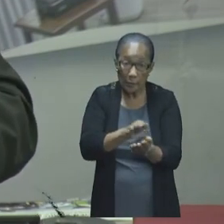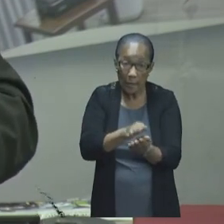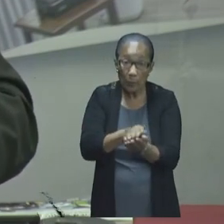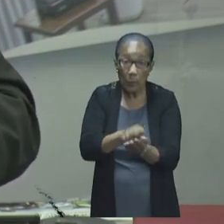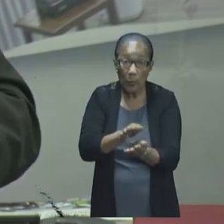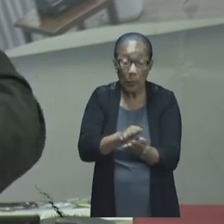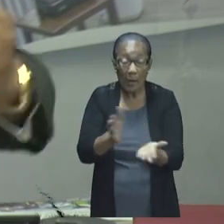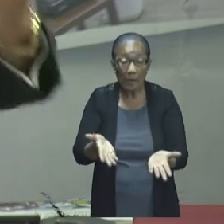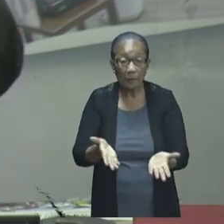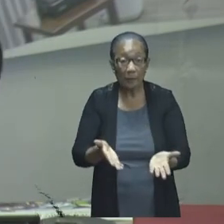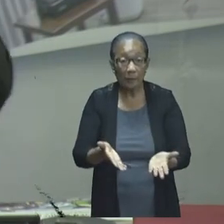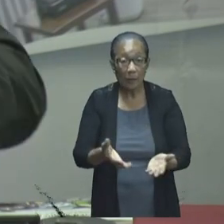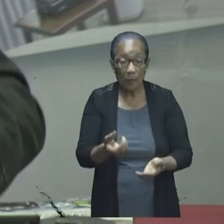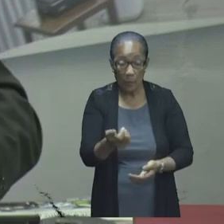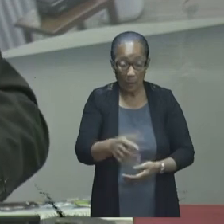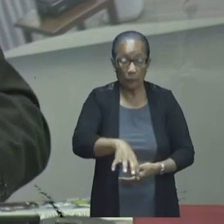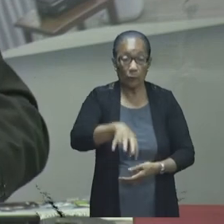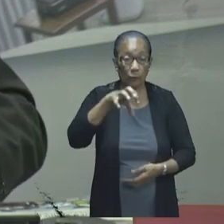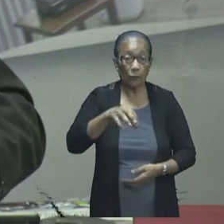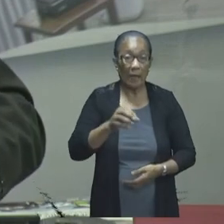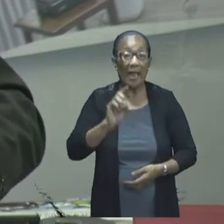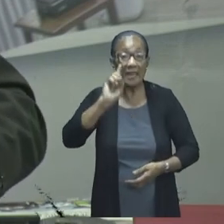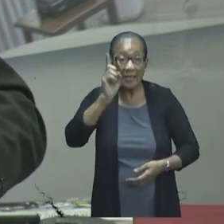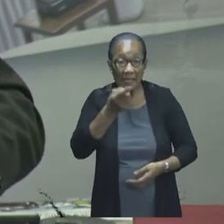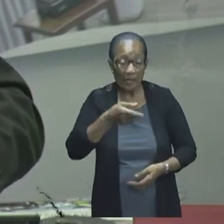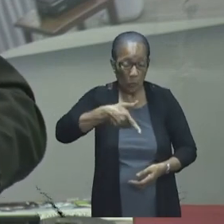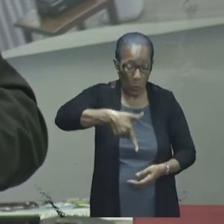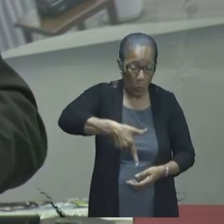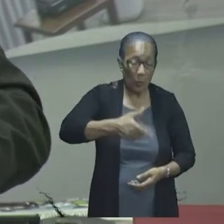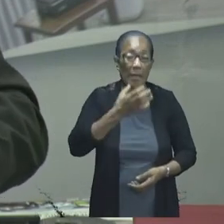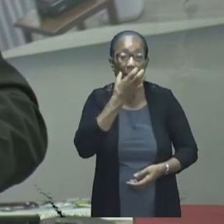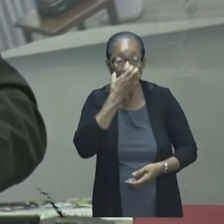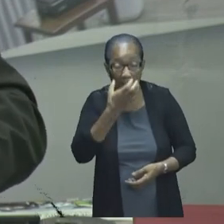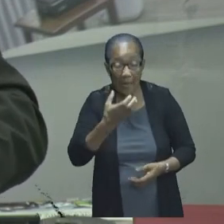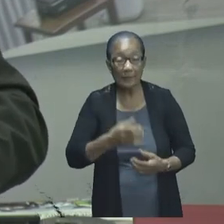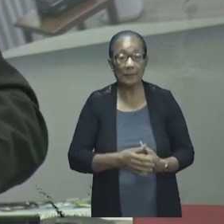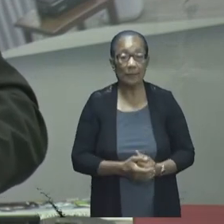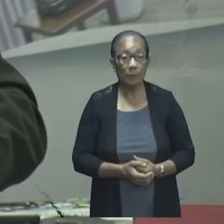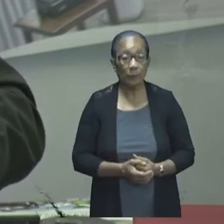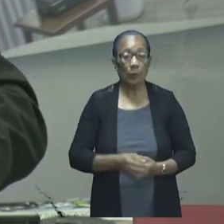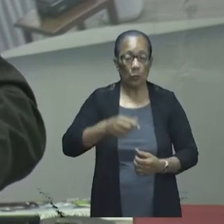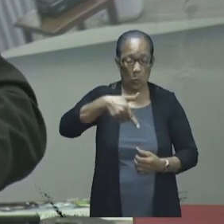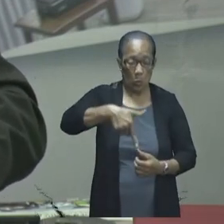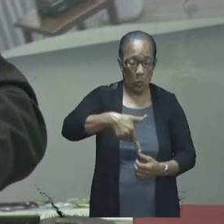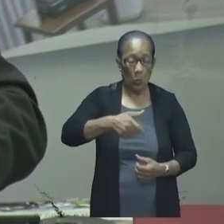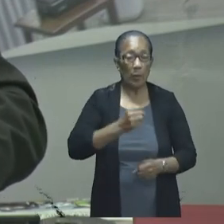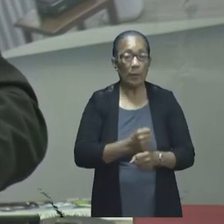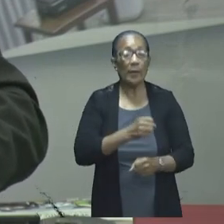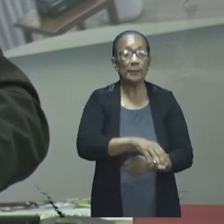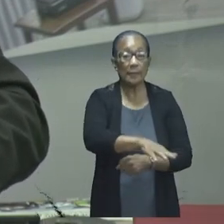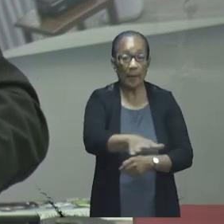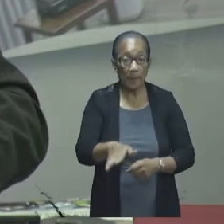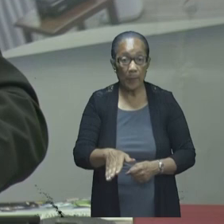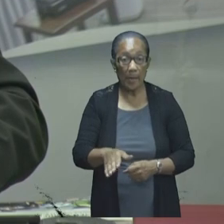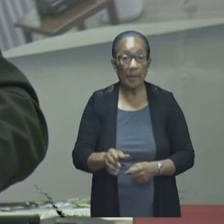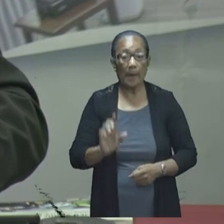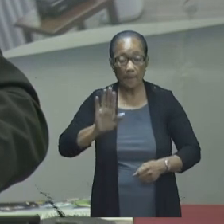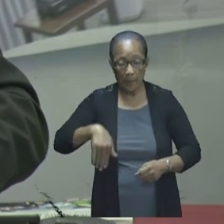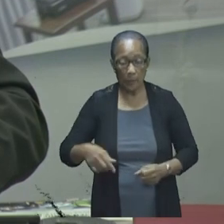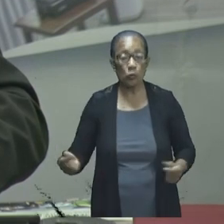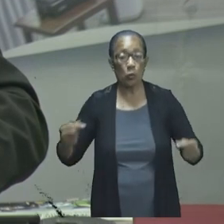wel vond een the pool and guess en waarbij staat erop en de oliemaatschappij is onlangs ieren geweest 3